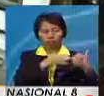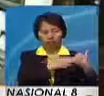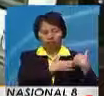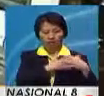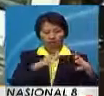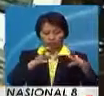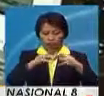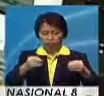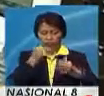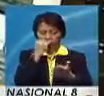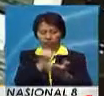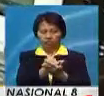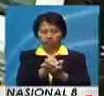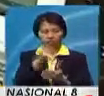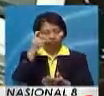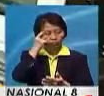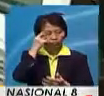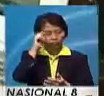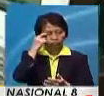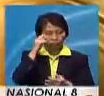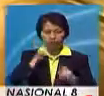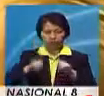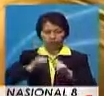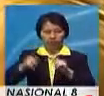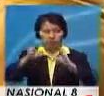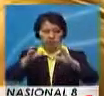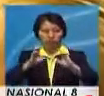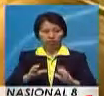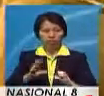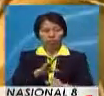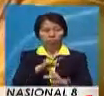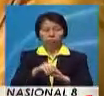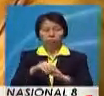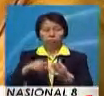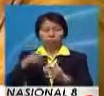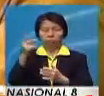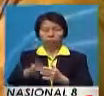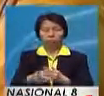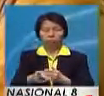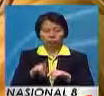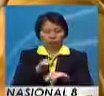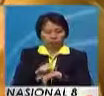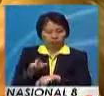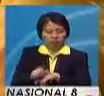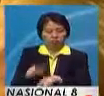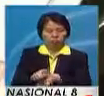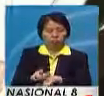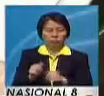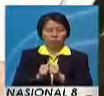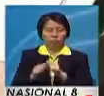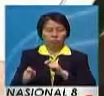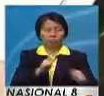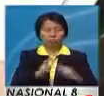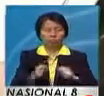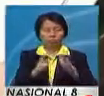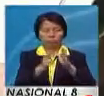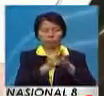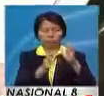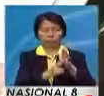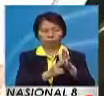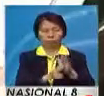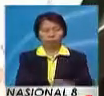dalam menangani keganasan persepsi melalui pelbagai cara termasuk program advokasi dan tindakan undang-undang